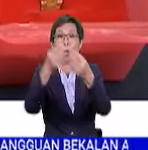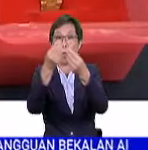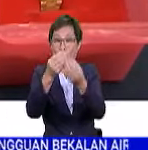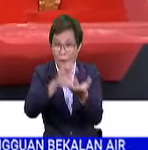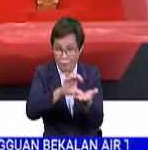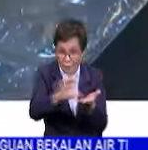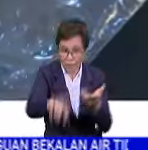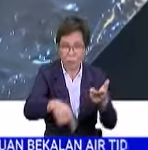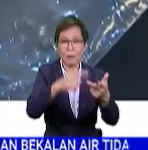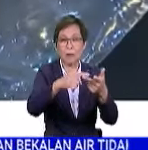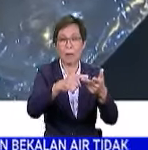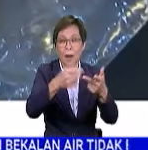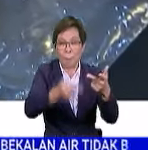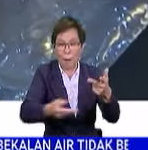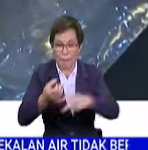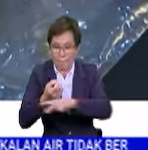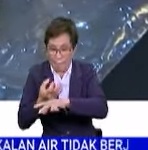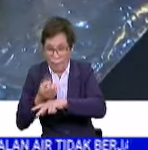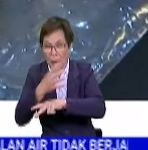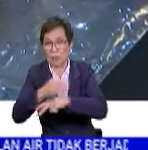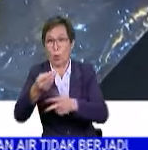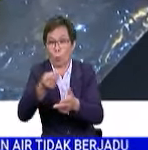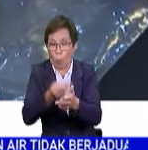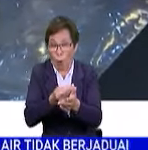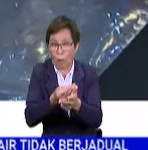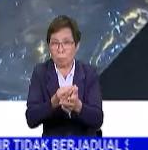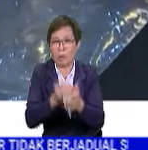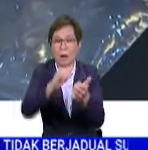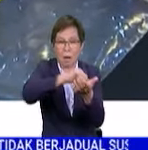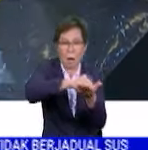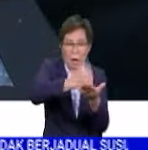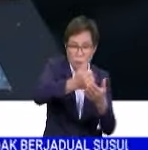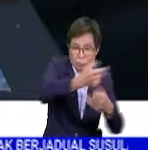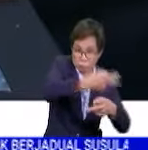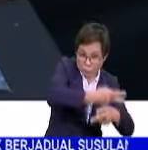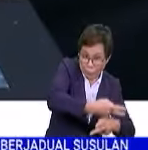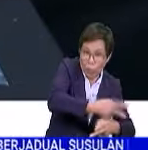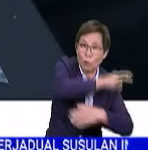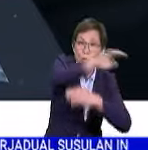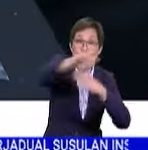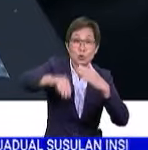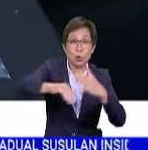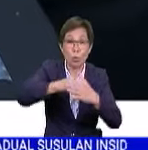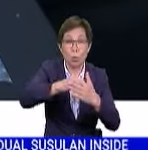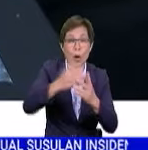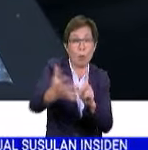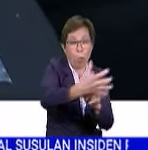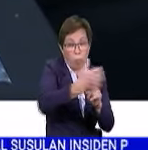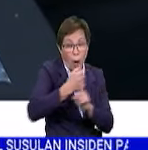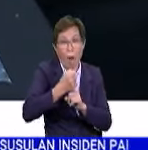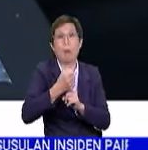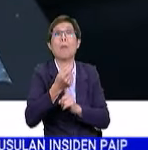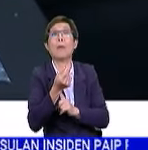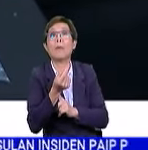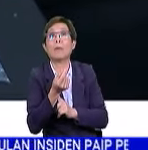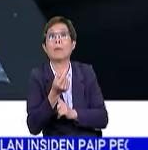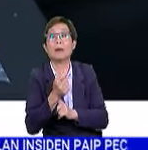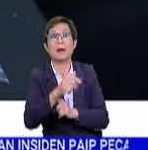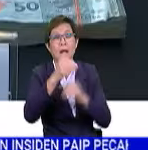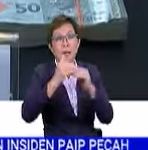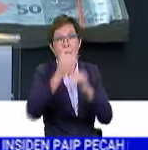wang tunai, beberapa barang kemas dan wang dalam akaun simpanan. Keseluruhan rampasan dan sitaan bernilai